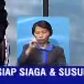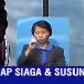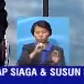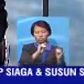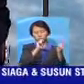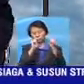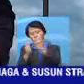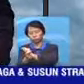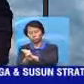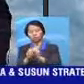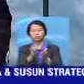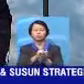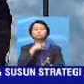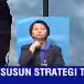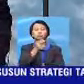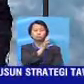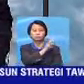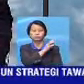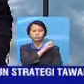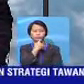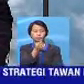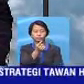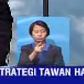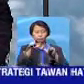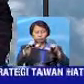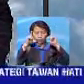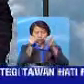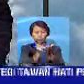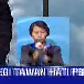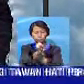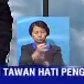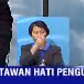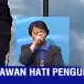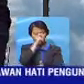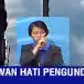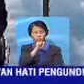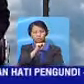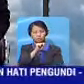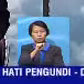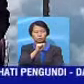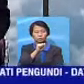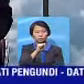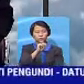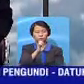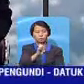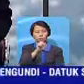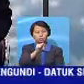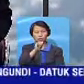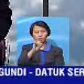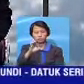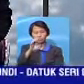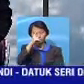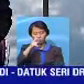Harapan itu disuarakan pengerusi suruhanjaya integriti agensi penguatkuasaan eaic Datuk yaakob mats bagi